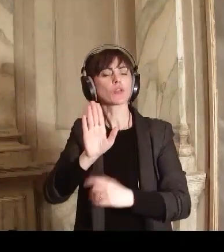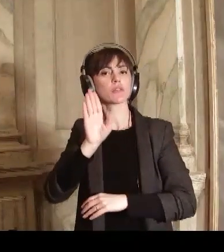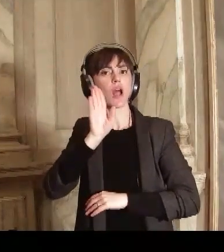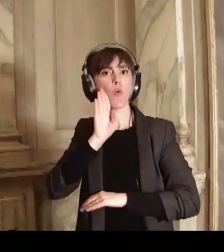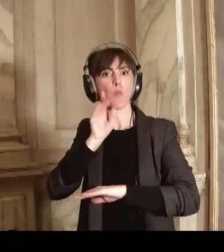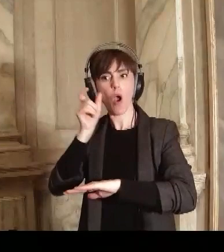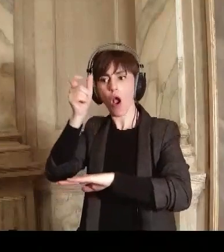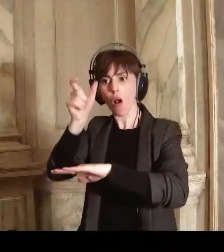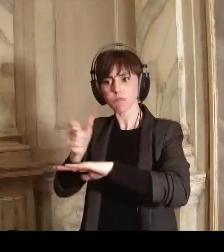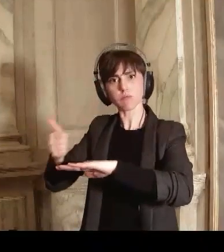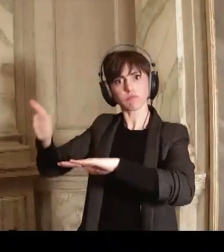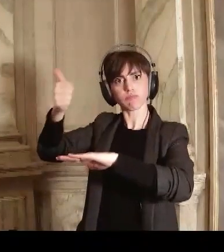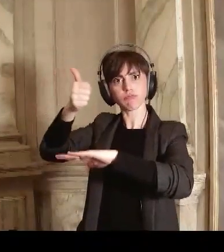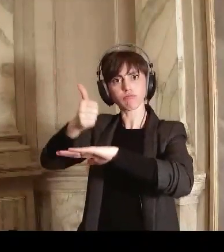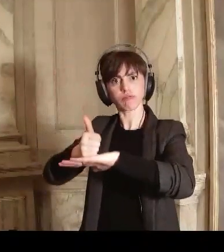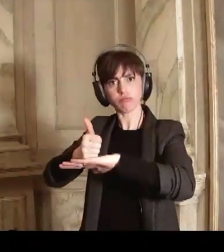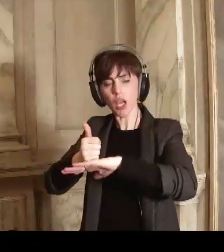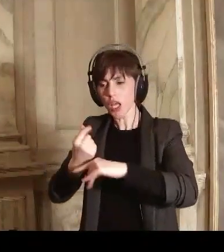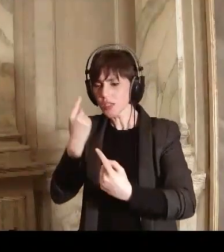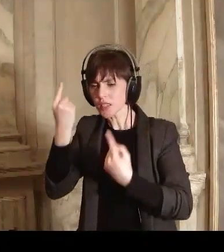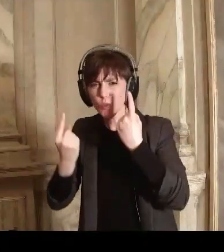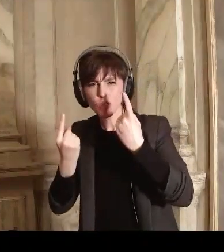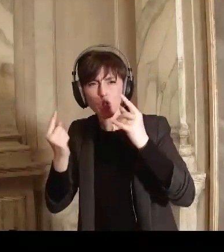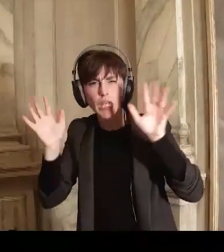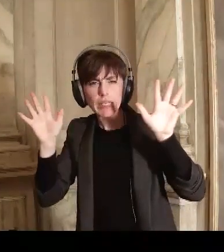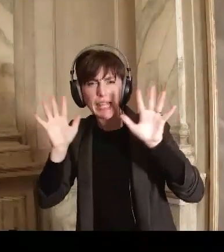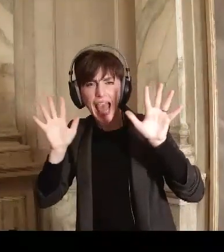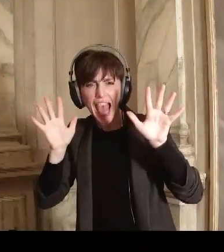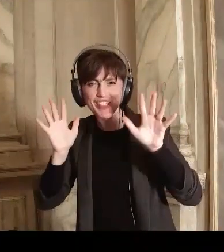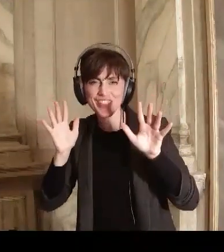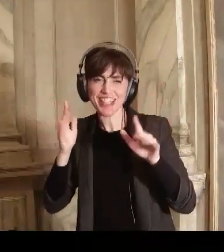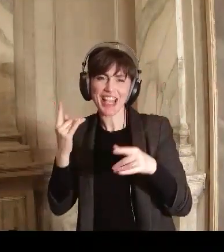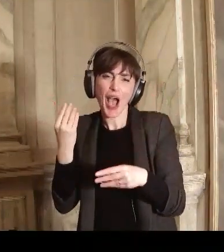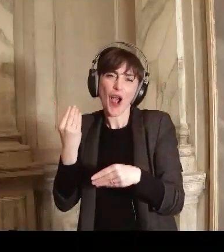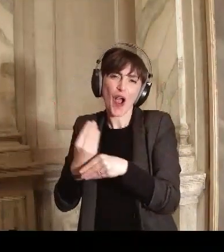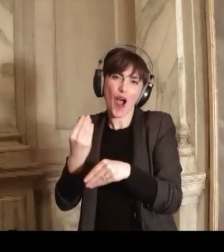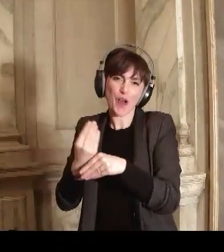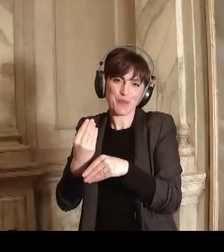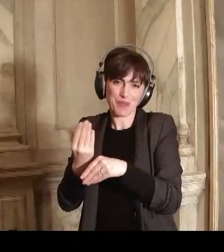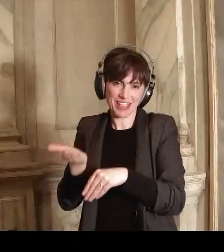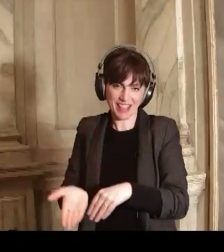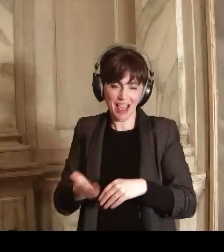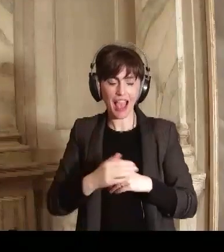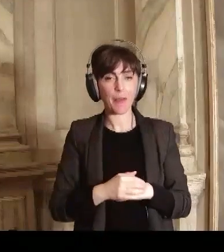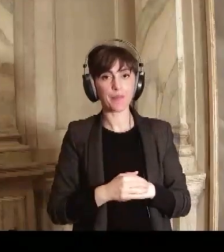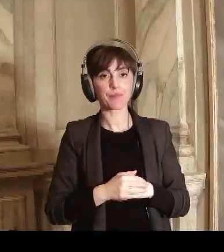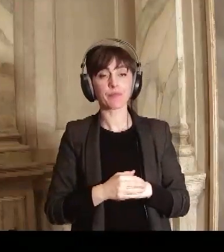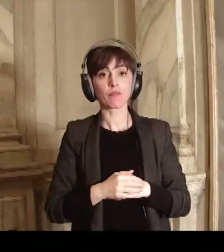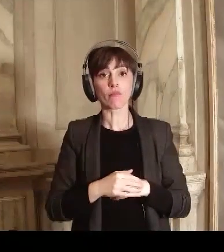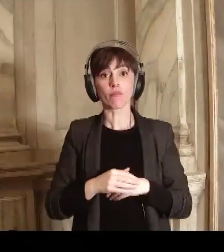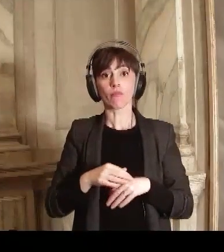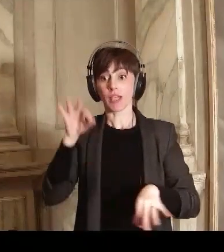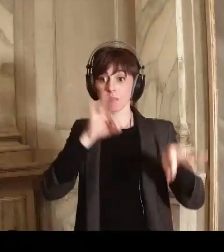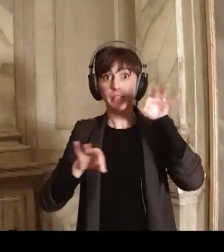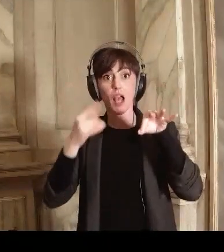esistenziale. Het Land Nood, lo spettacolo che presentano qui a Biennale Teatro, è in prima nazionale in uno